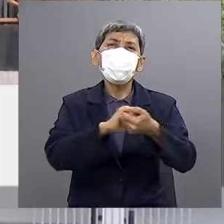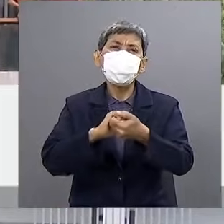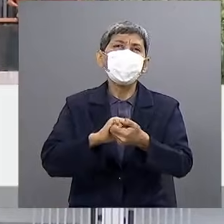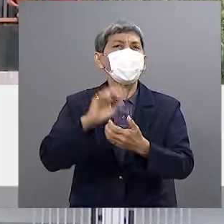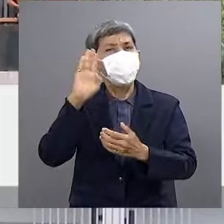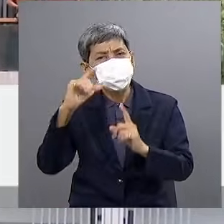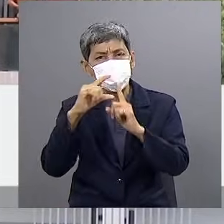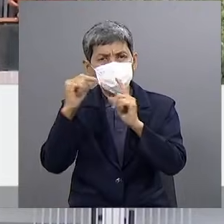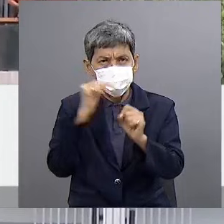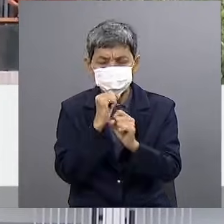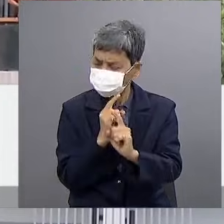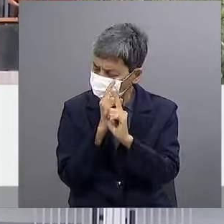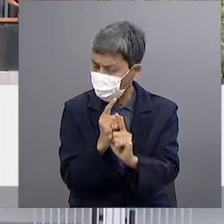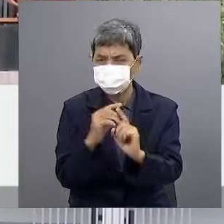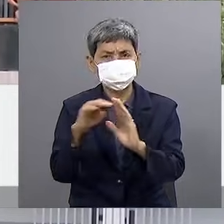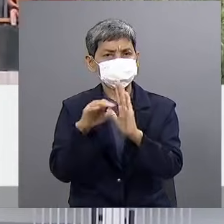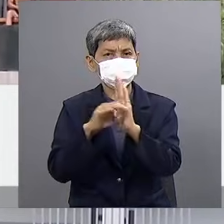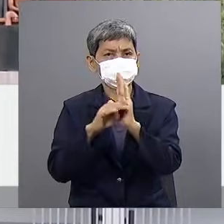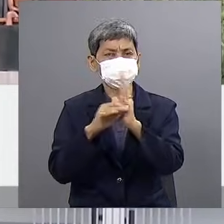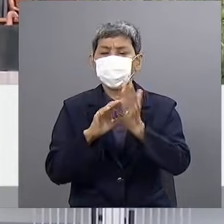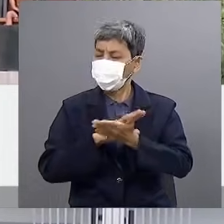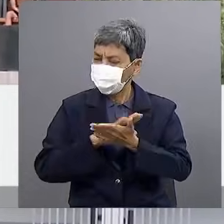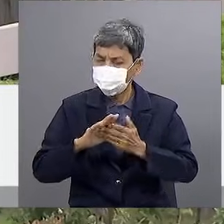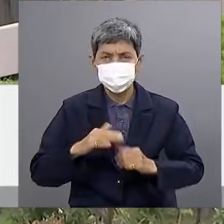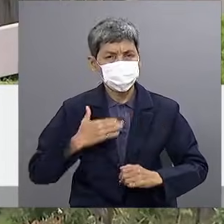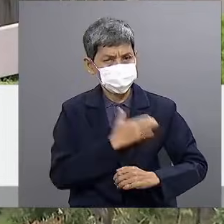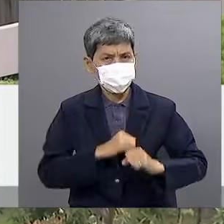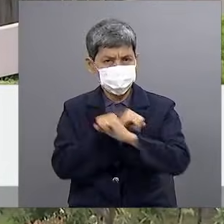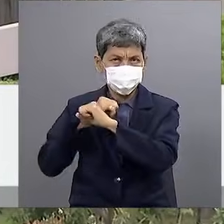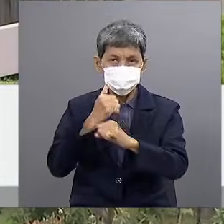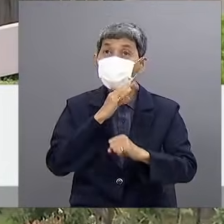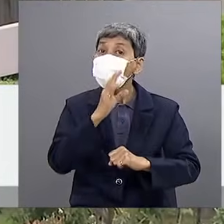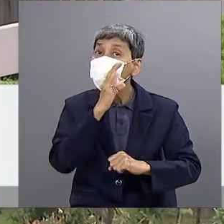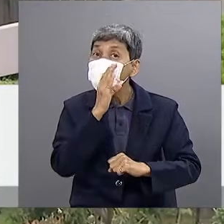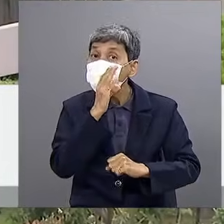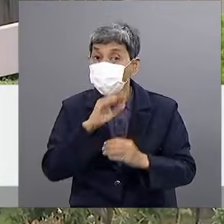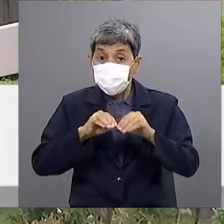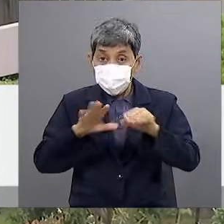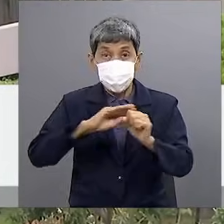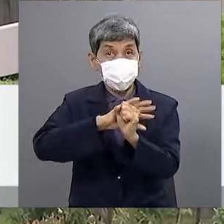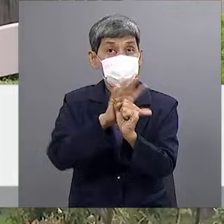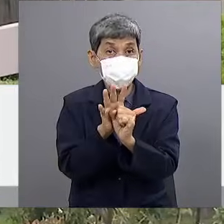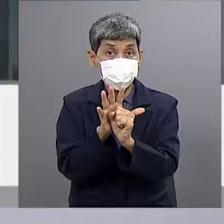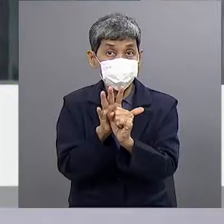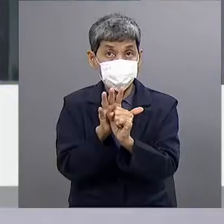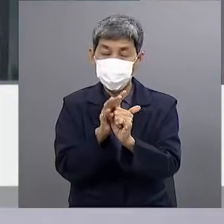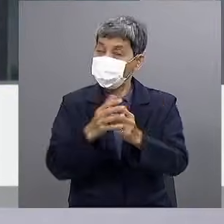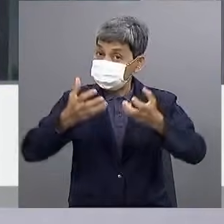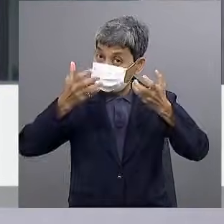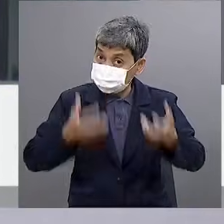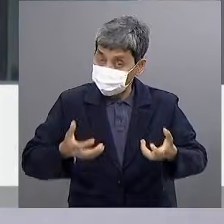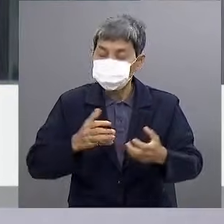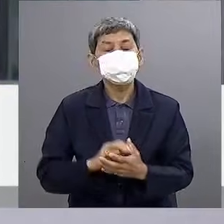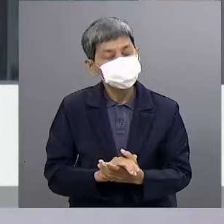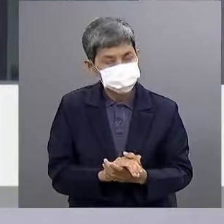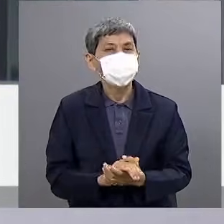ฏิบัติตามมาตรการด้านสาธารณสุขนะคะแล้วก็บอกว่าถ้าสถานการณ์การแพร่ระบาดของโควิด-19 มันมีความรุนแรงมากขึ้นเนี่ยทท